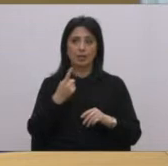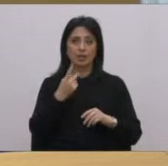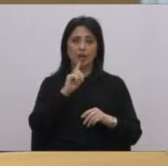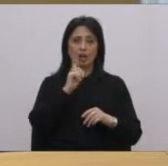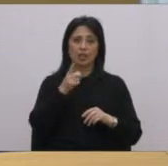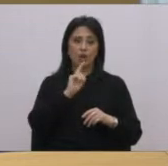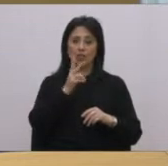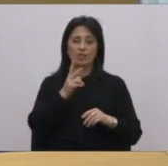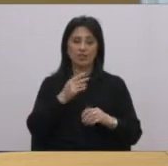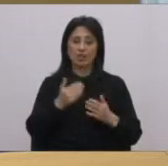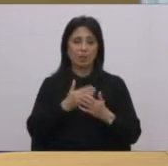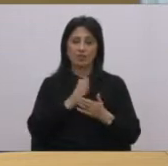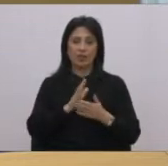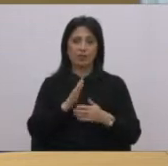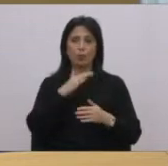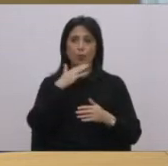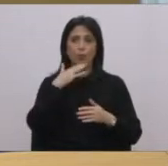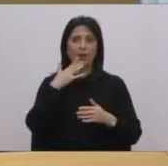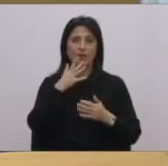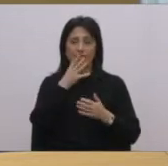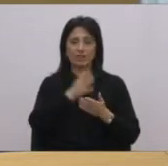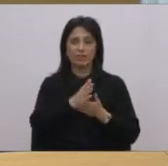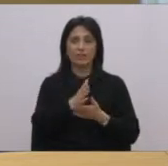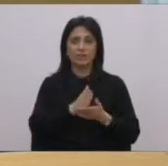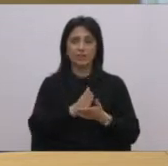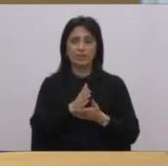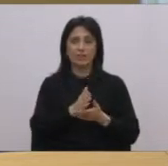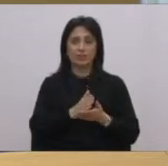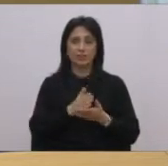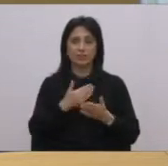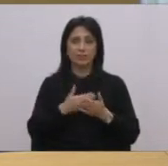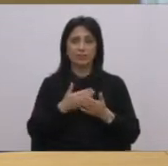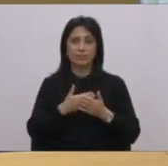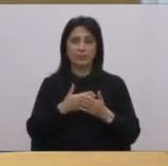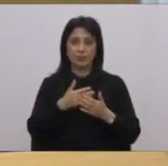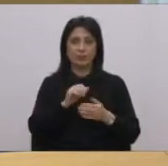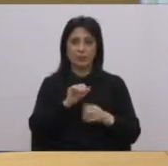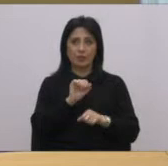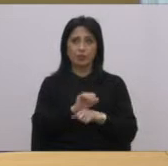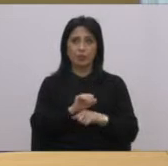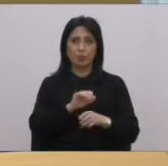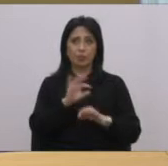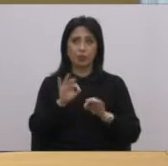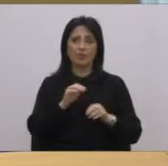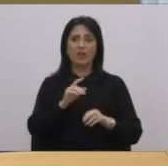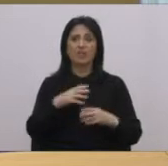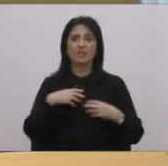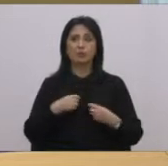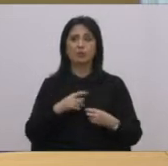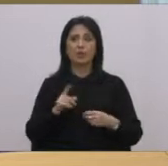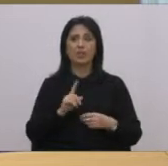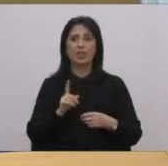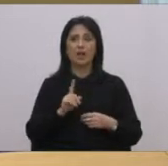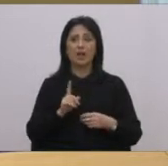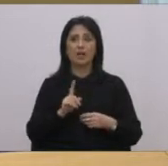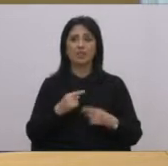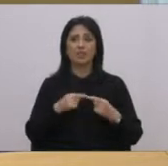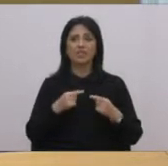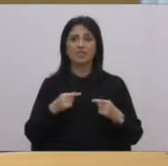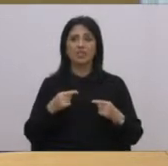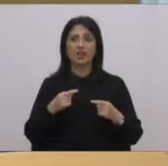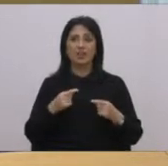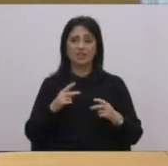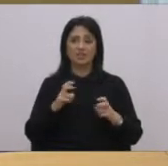წლის ამბავი არ არის, რა უკვე ბევრი წლის, ესე ვთქვათ, გაჭედილი პროექტია და სამწუხაროდ რაღაცა სხვადასხვა